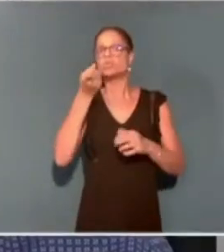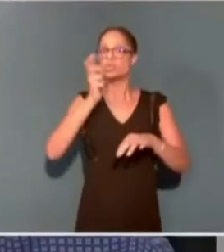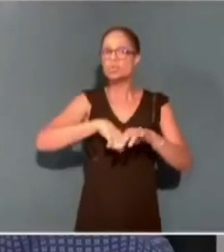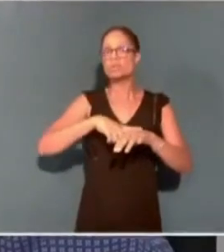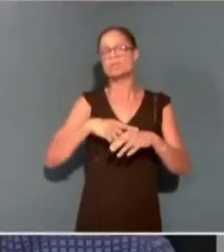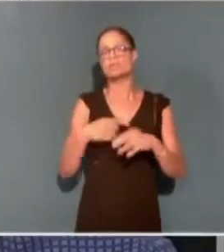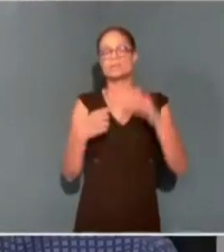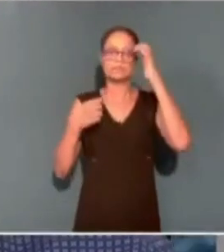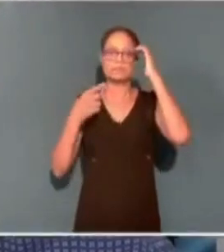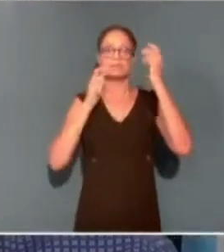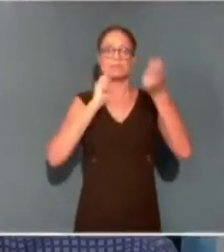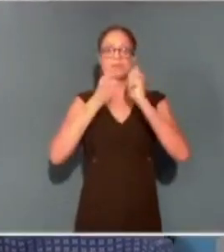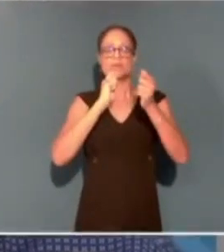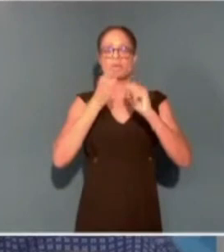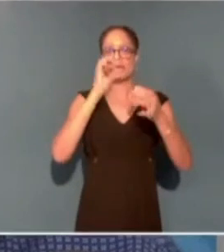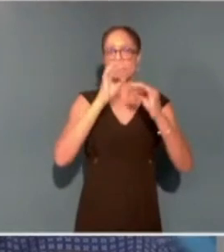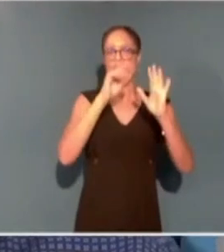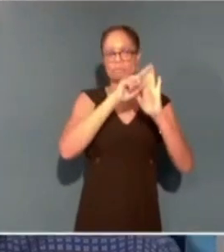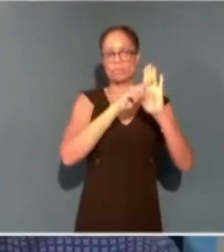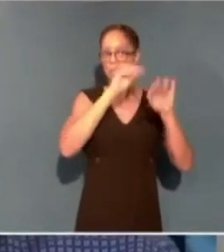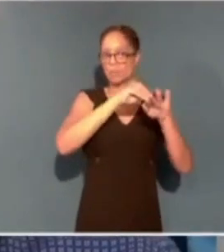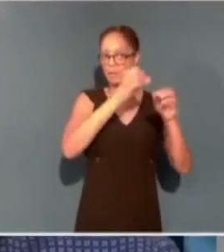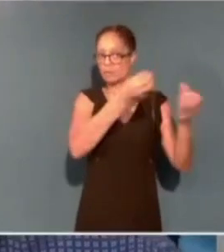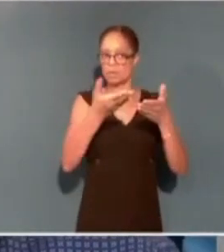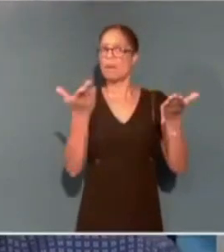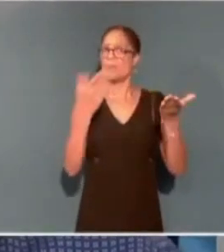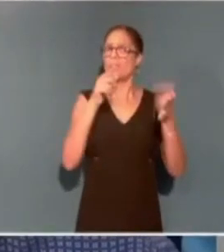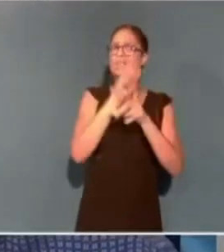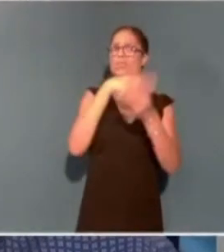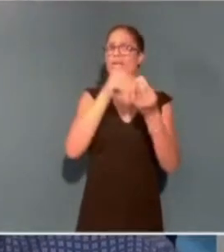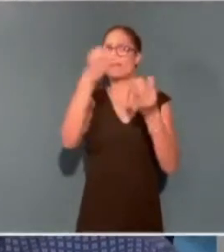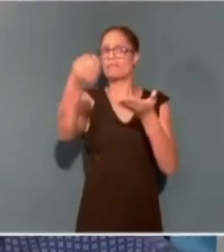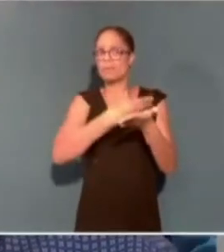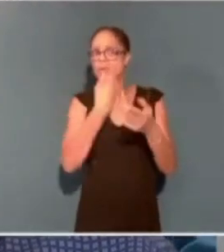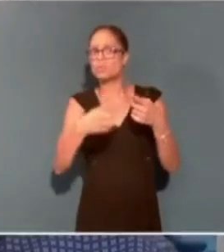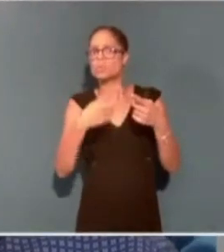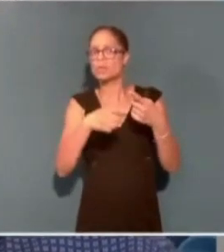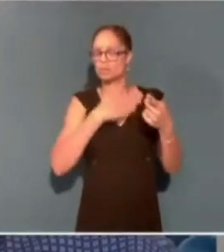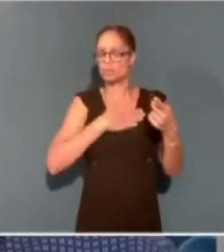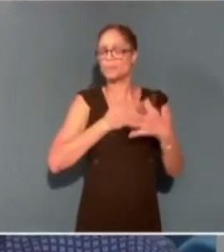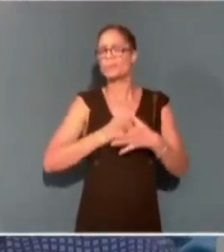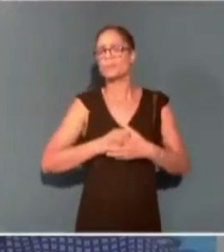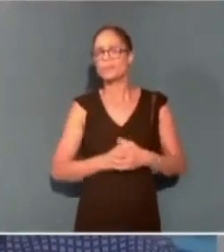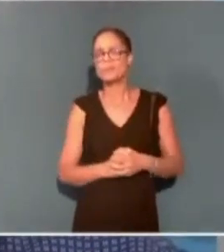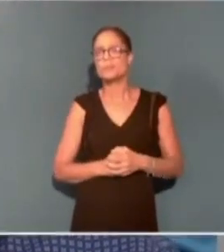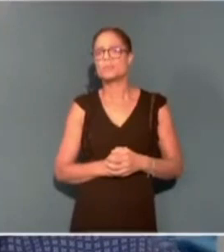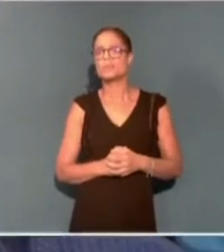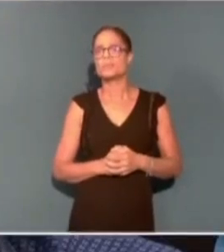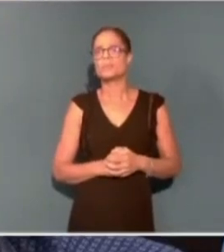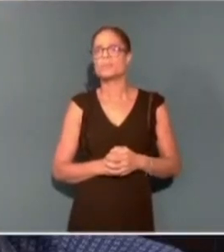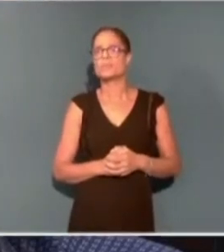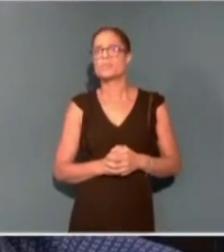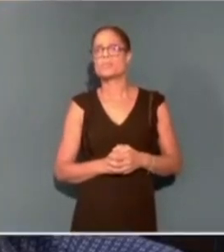cas, et en même temps, il nous a donné une information dont je me réjouis, parce que j'étais demandeur.